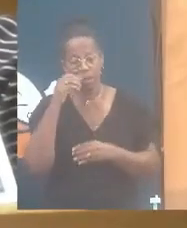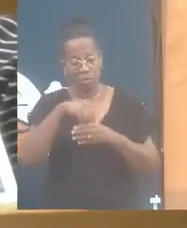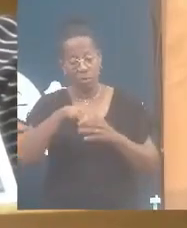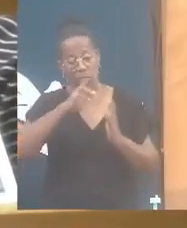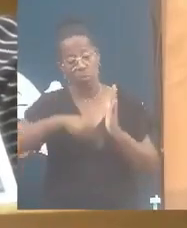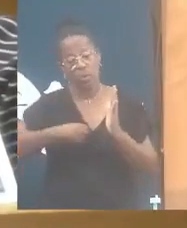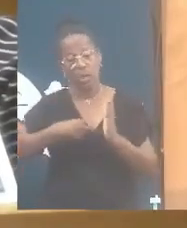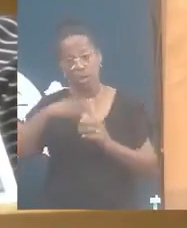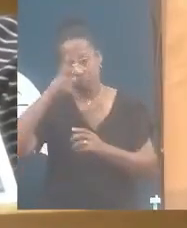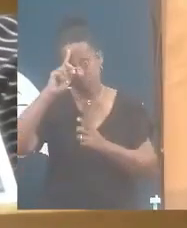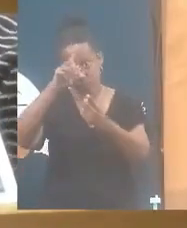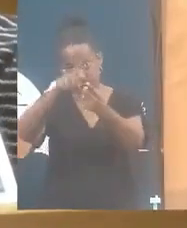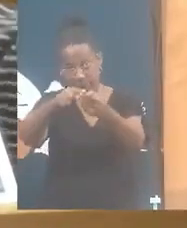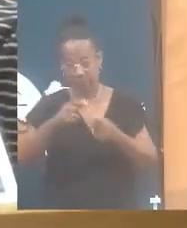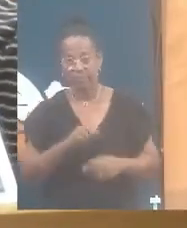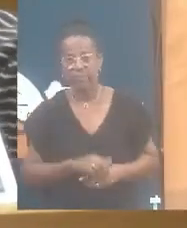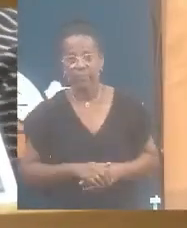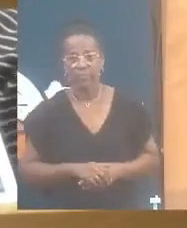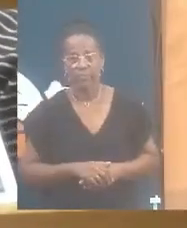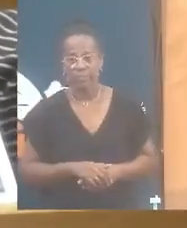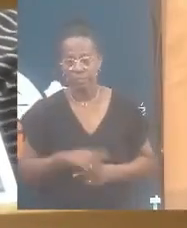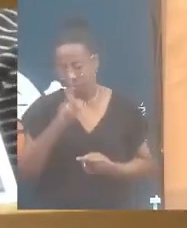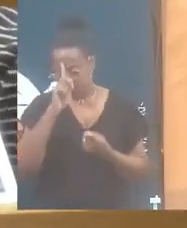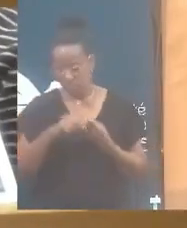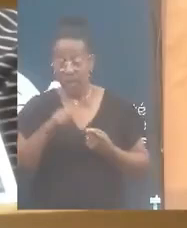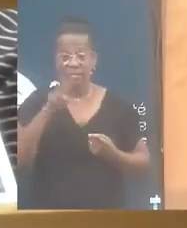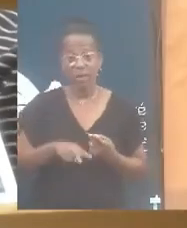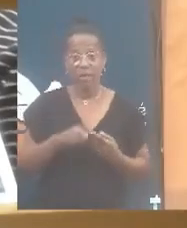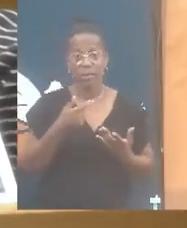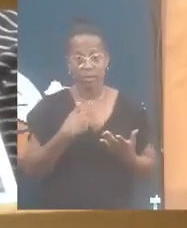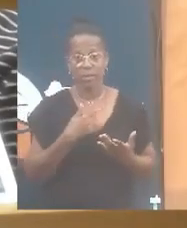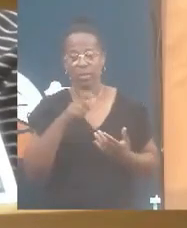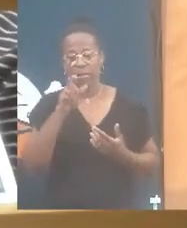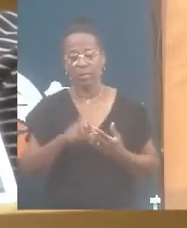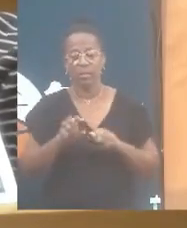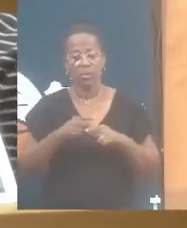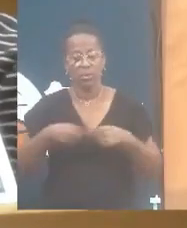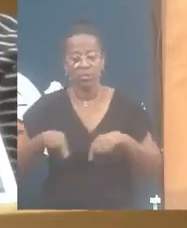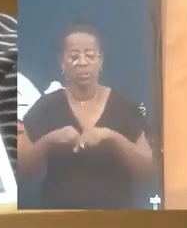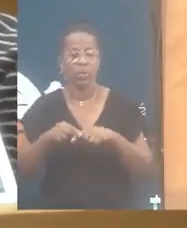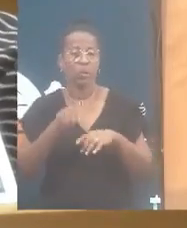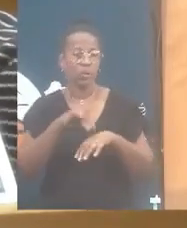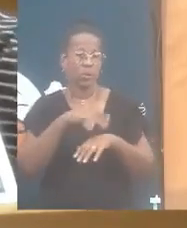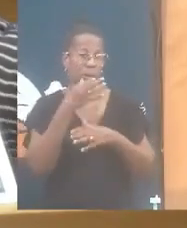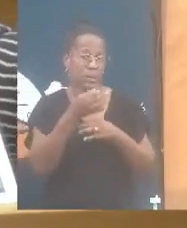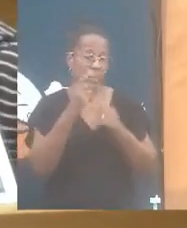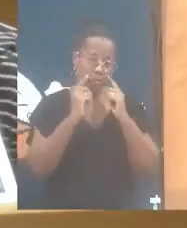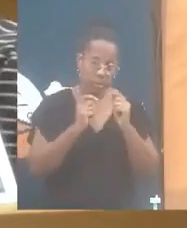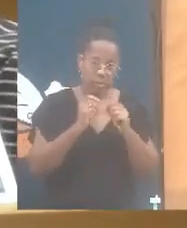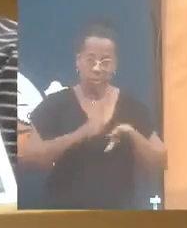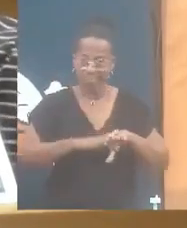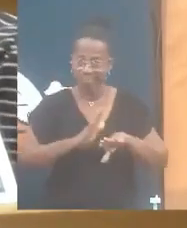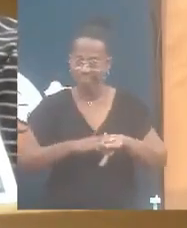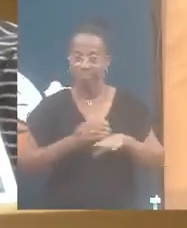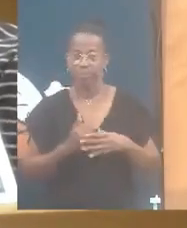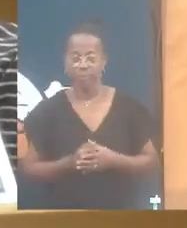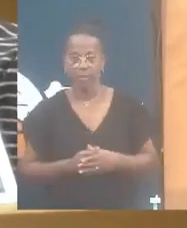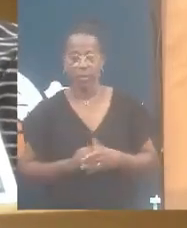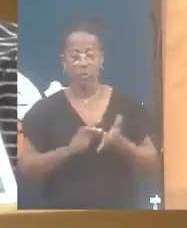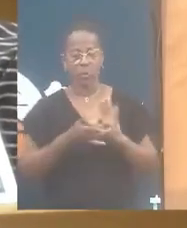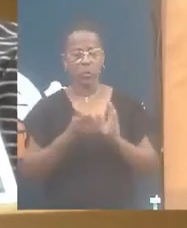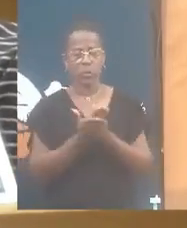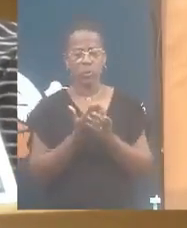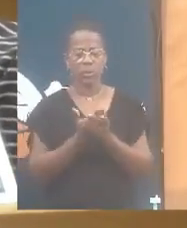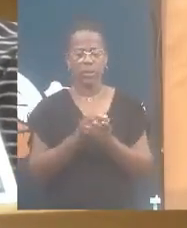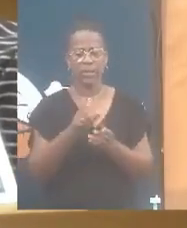d'objectif. Alors, c'est vrai, j'ai été celui qui, en commission, a mis en garde, disant attention, parce que tous les dossiers que les